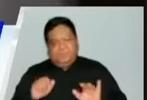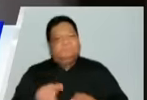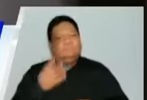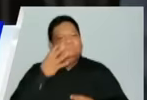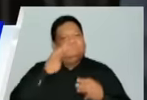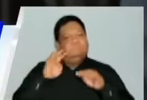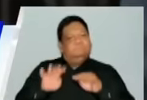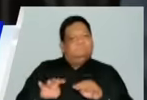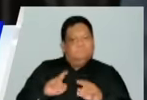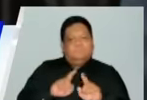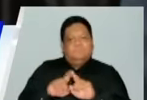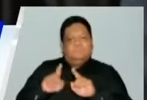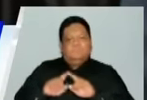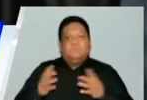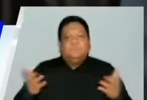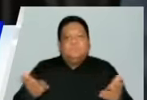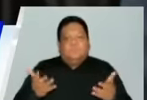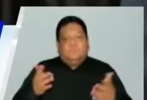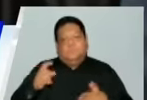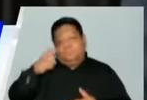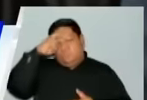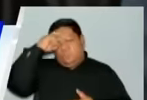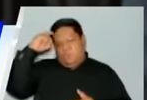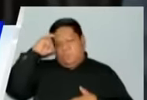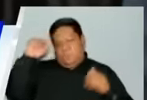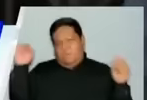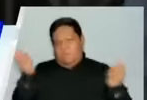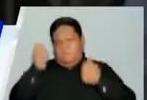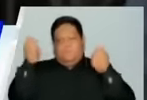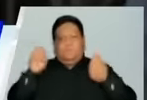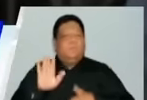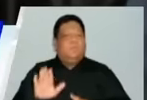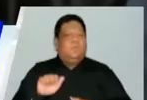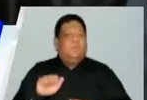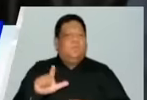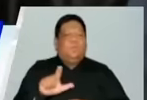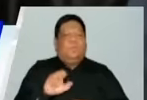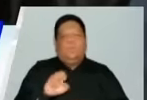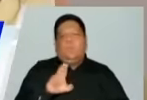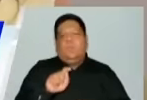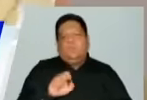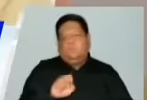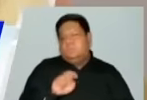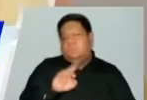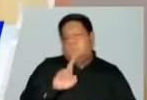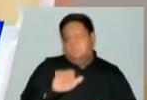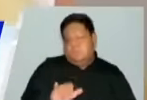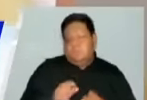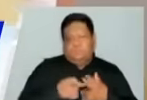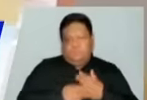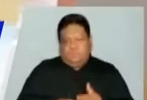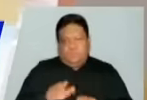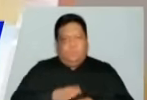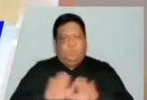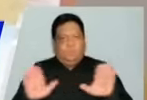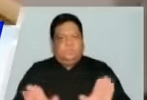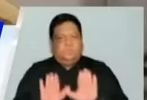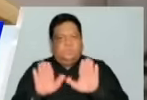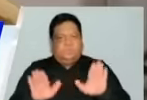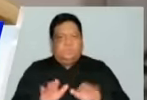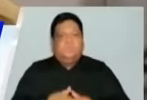sa summerversary ng All Out Sundays simula sa darating na linggo. Apat na team